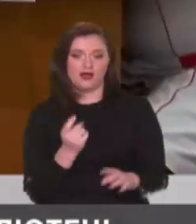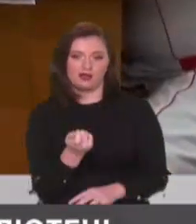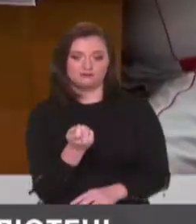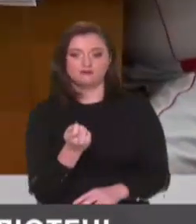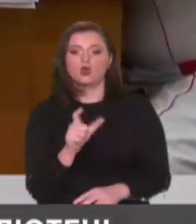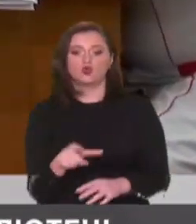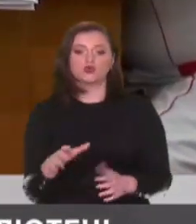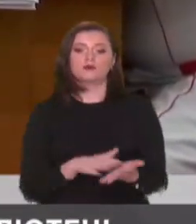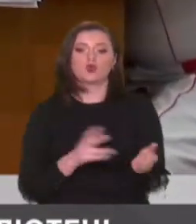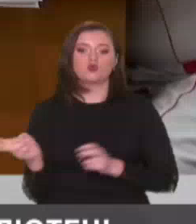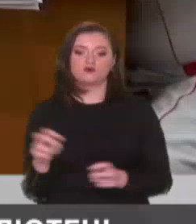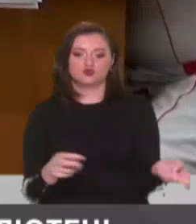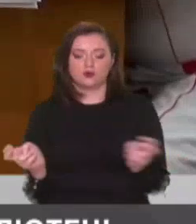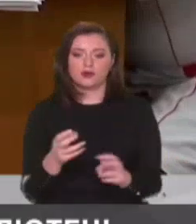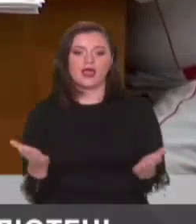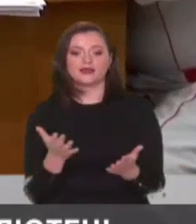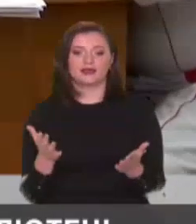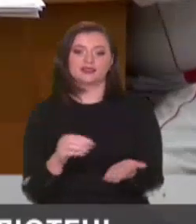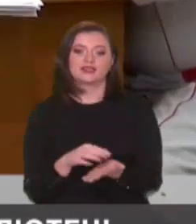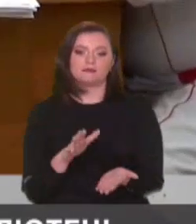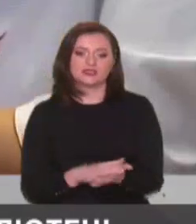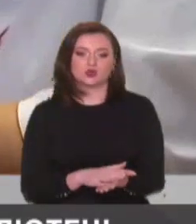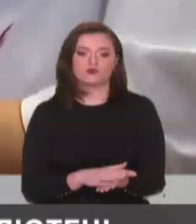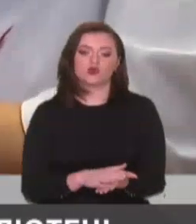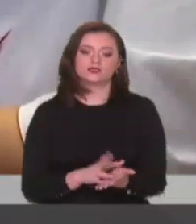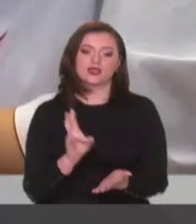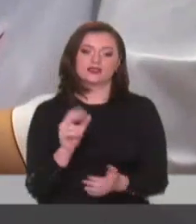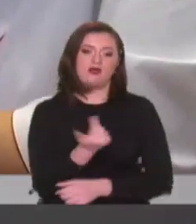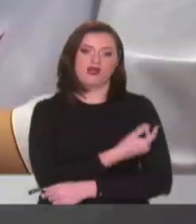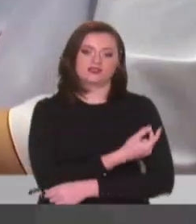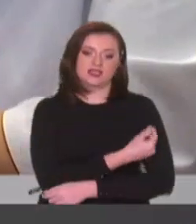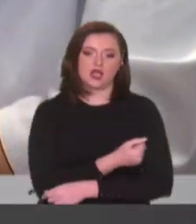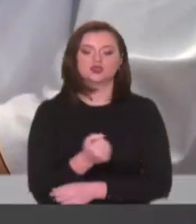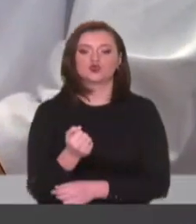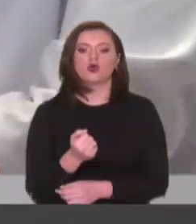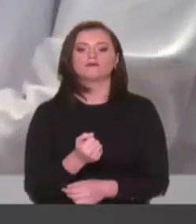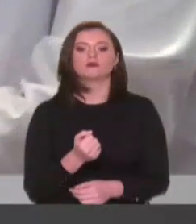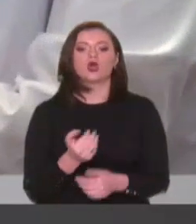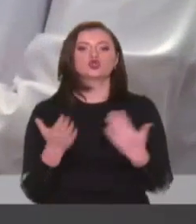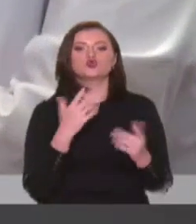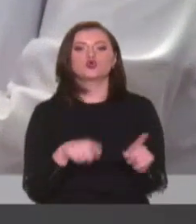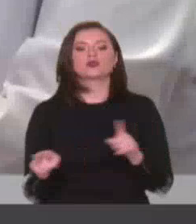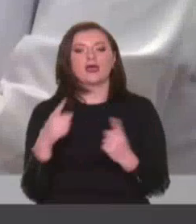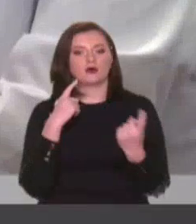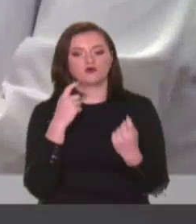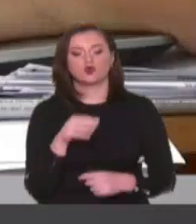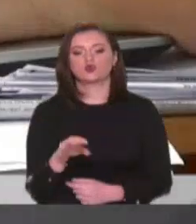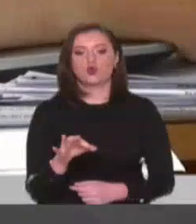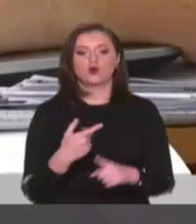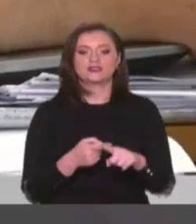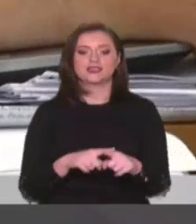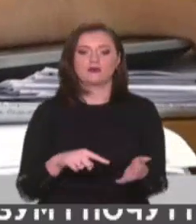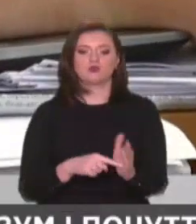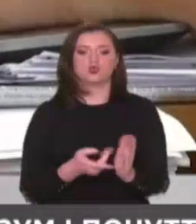продовжують приходити, які записувалися на вакцинацію. Щодо деякої інформації, то цей пункт,